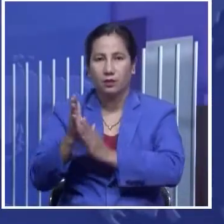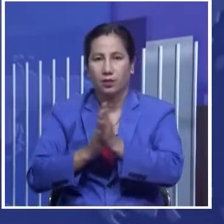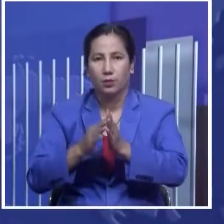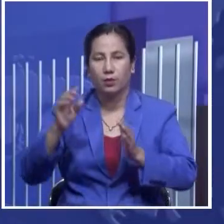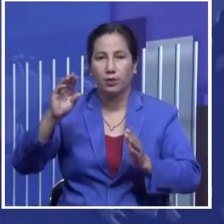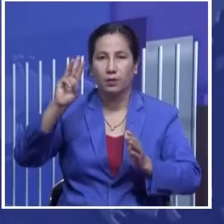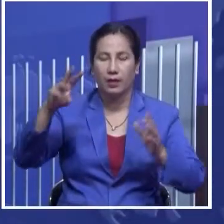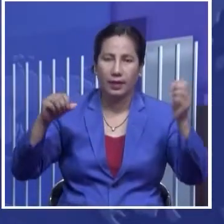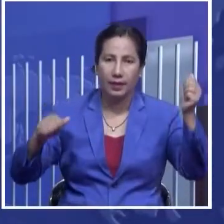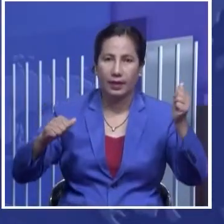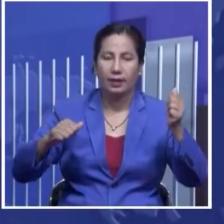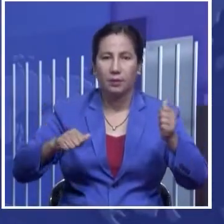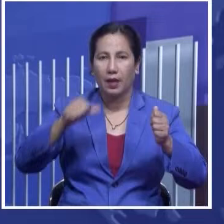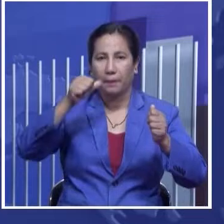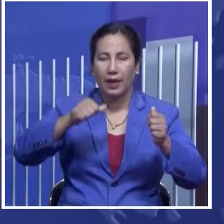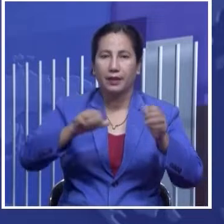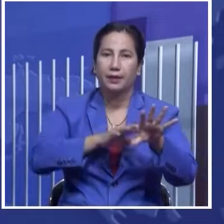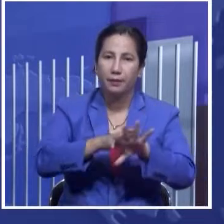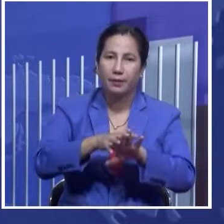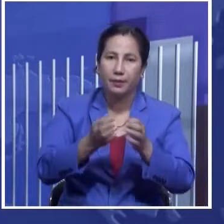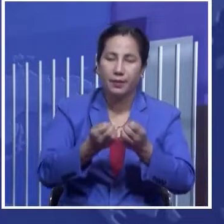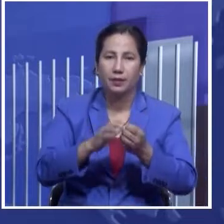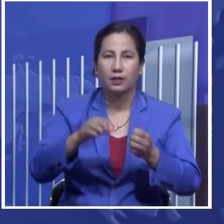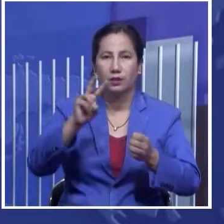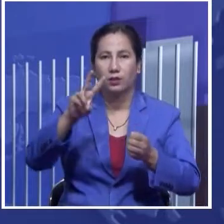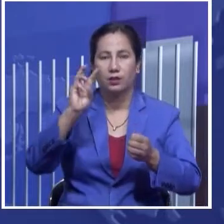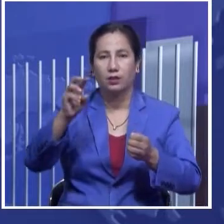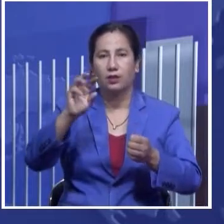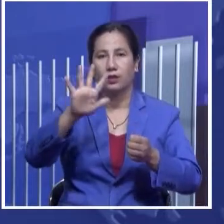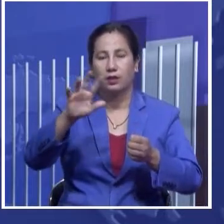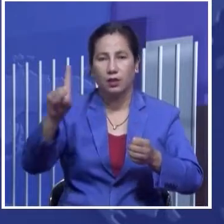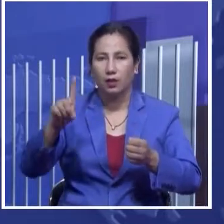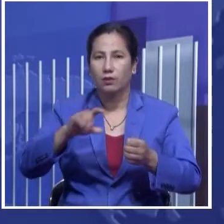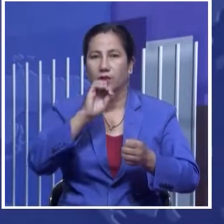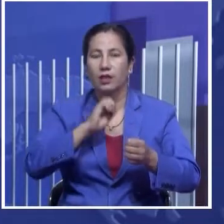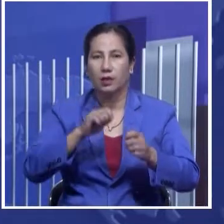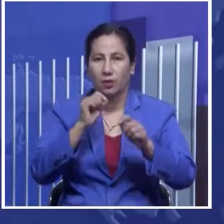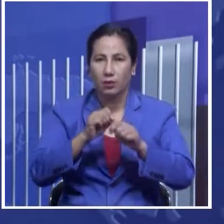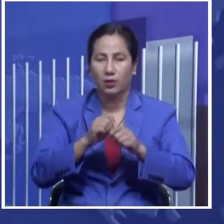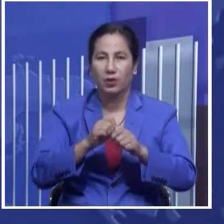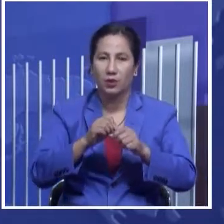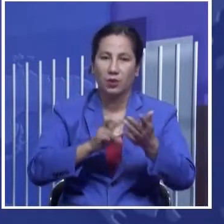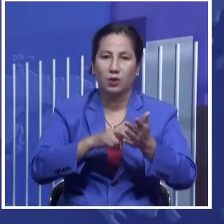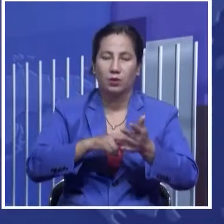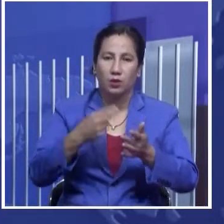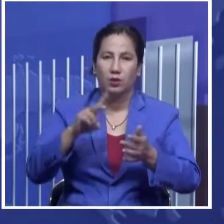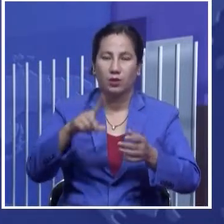बढेसँगै नदीले तटीय क्षेत्रमा कटान सुरु गरेको छ। 2051 सालमा निर्माण भएको तटबन्ध जीर्ण बनिसकेको छ। तटबन्ध निर्माणका लागि